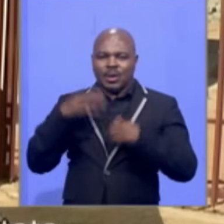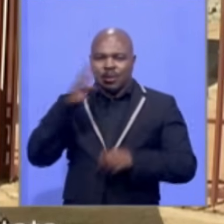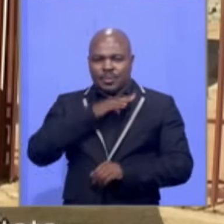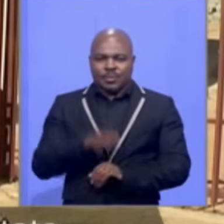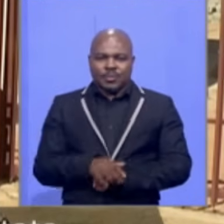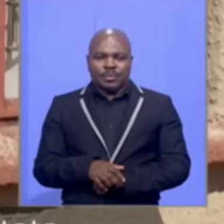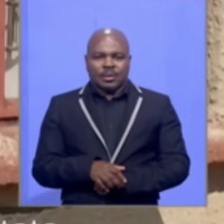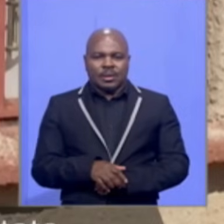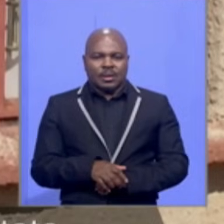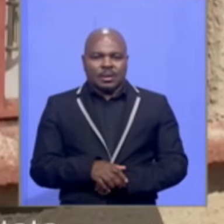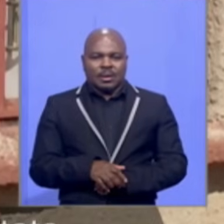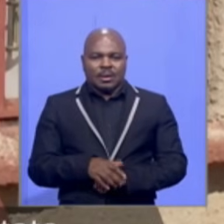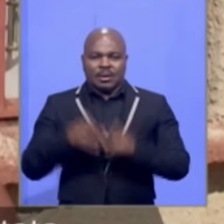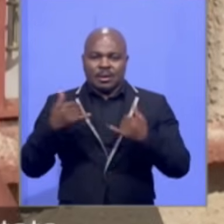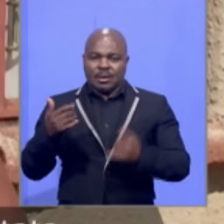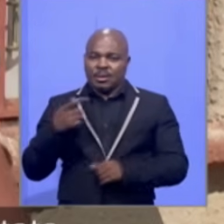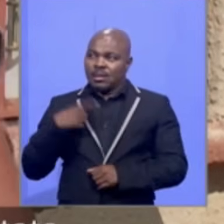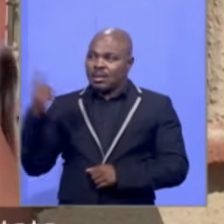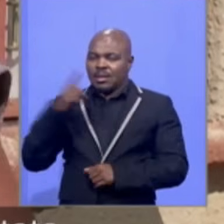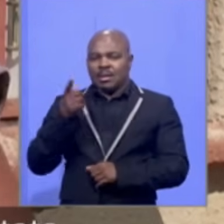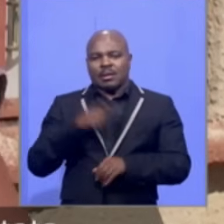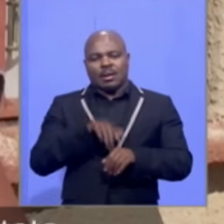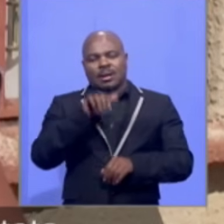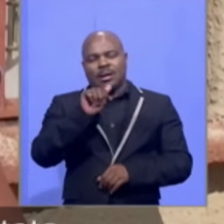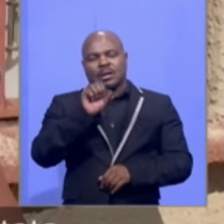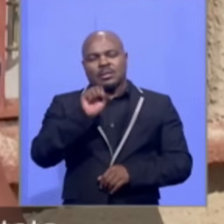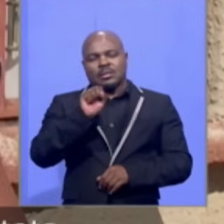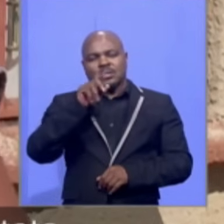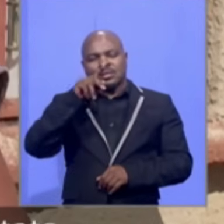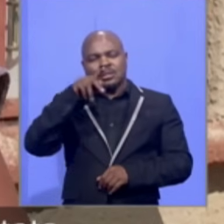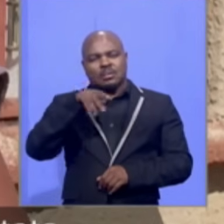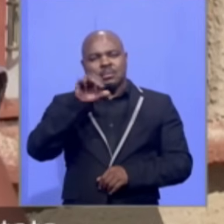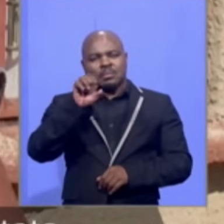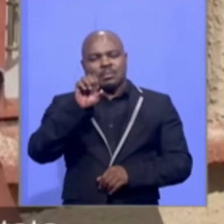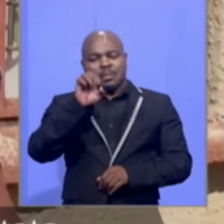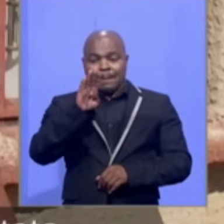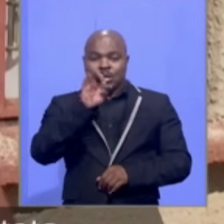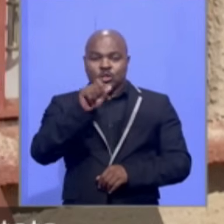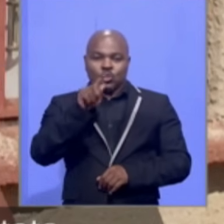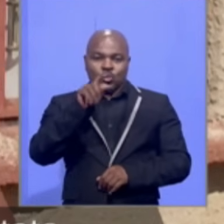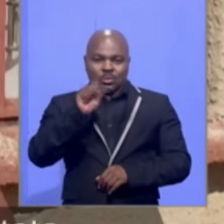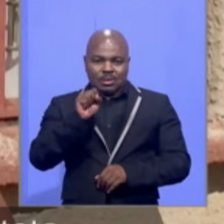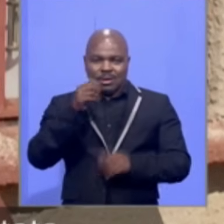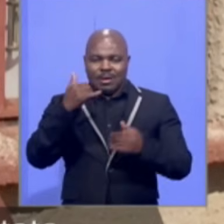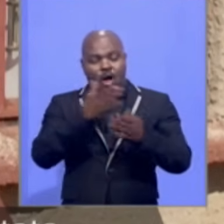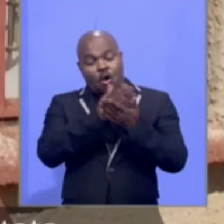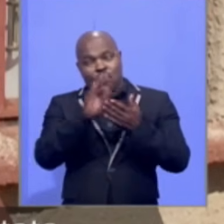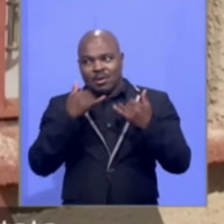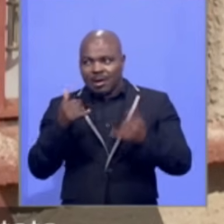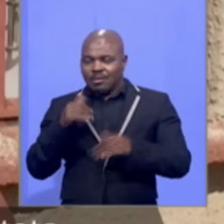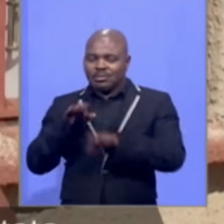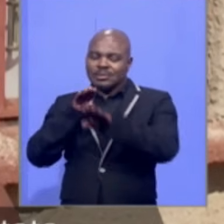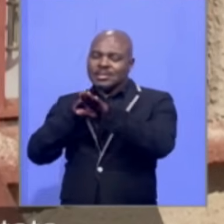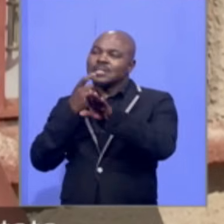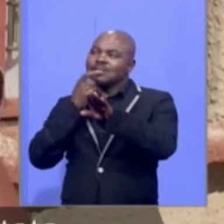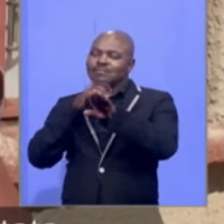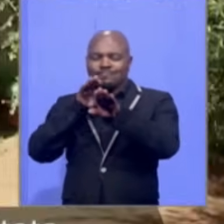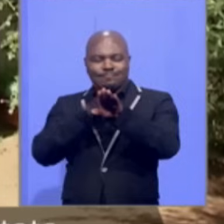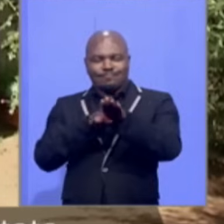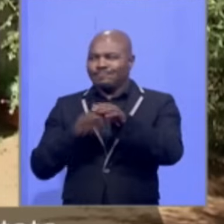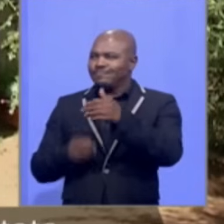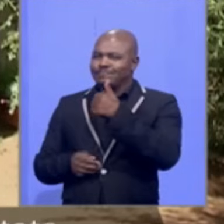ke teng tsena ya ngakere ya asbestos e sharp. Mara se le go tsunya masenke ha ke sharp. Ke phela